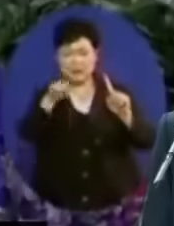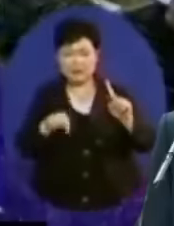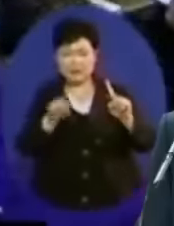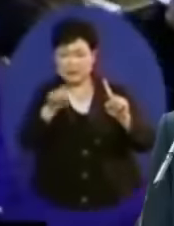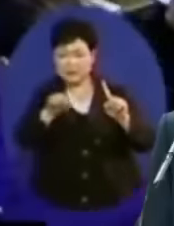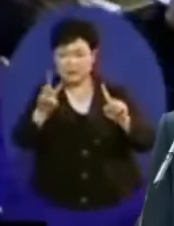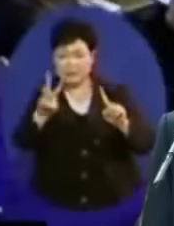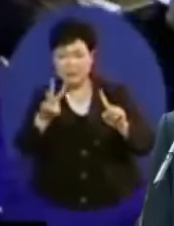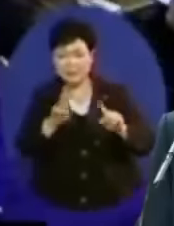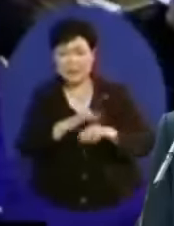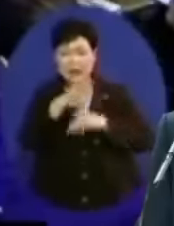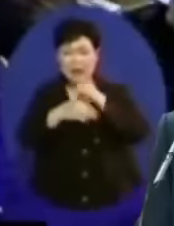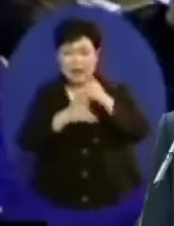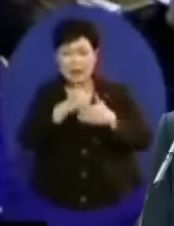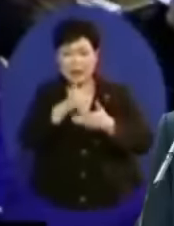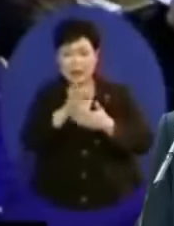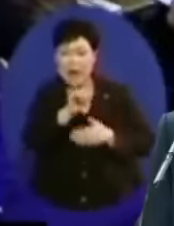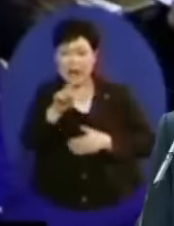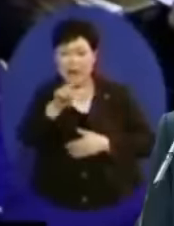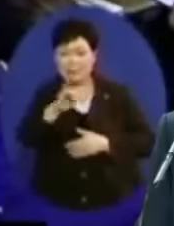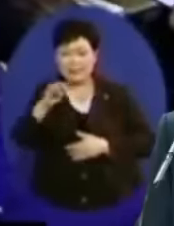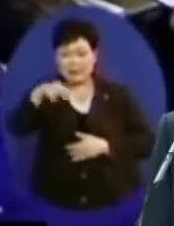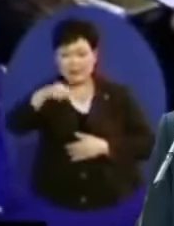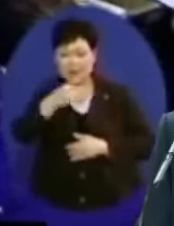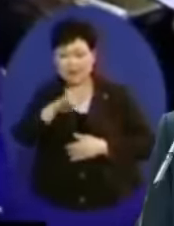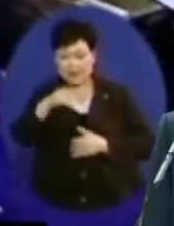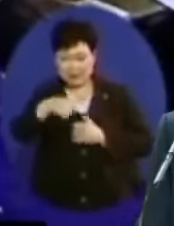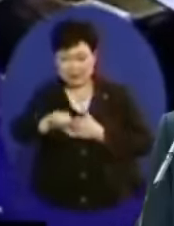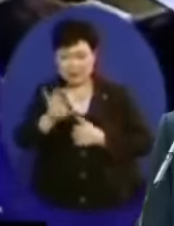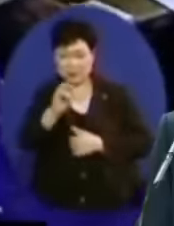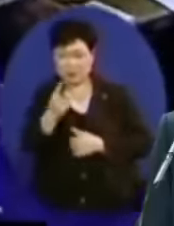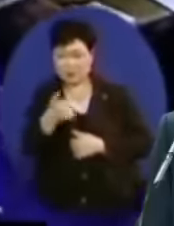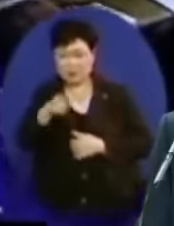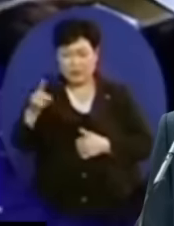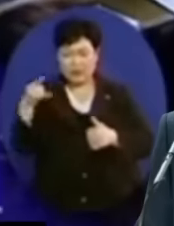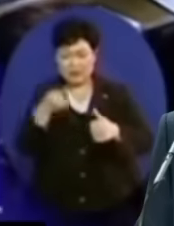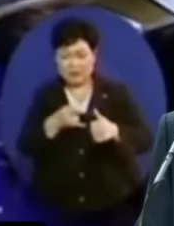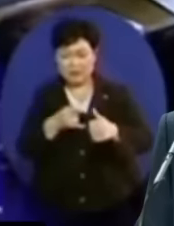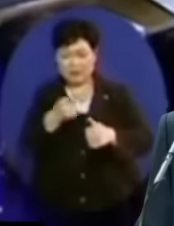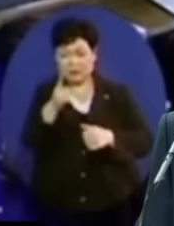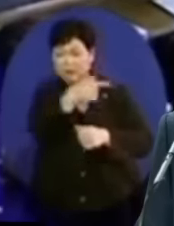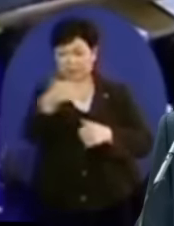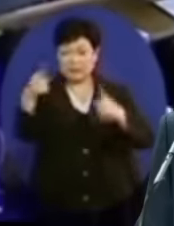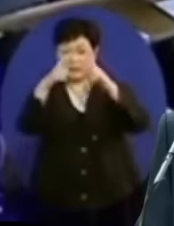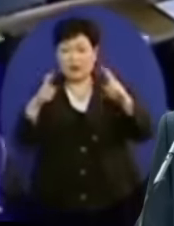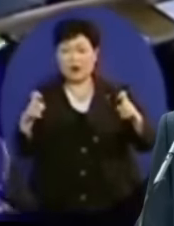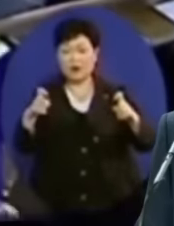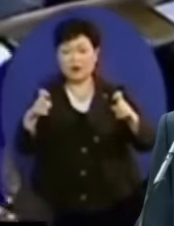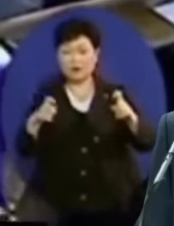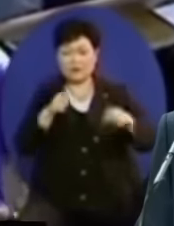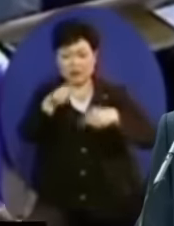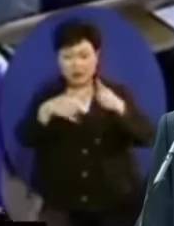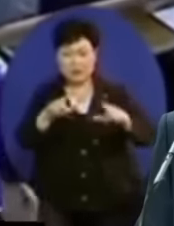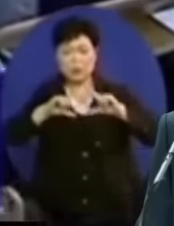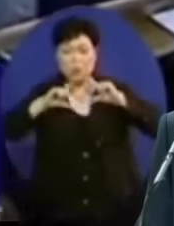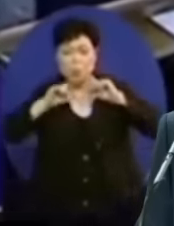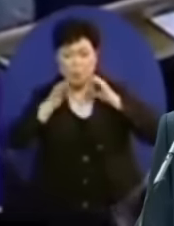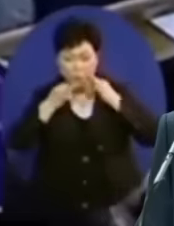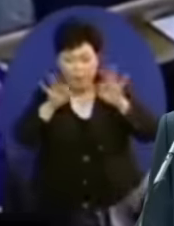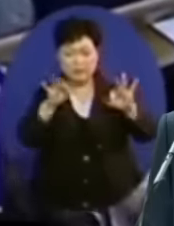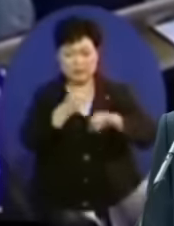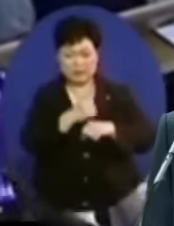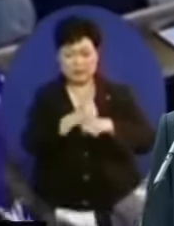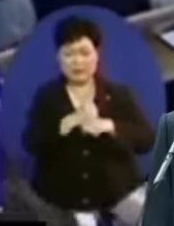아미띠의 아들 요나에게 임하니라. 이르시되 너는 일어나 저 큰 성읍 니느웨로 가서 그것을 향하여 외쳐라. 그 악독이 내